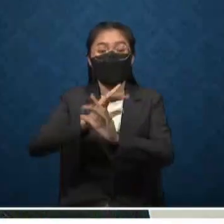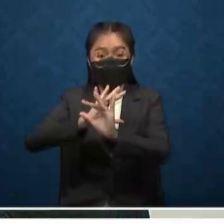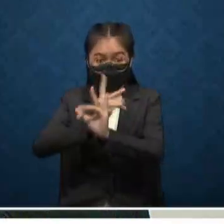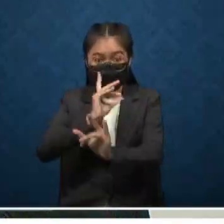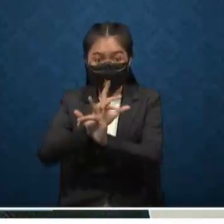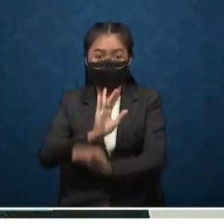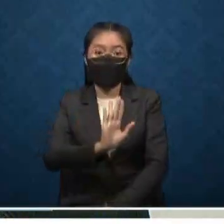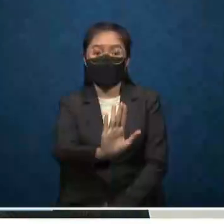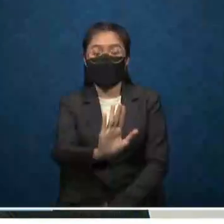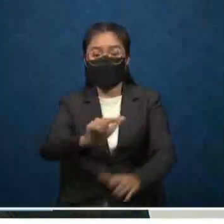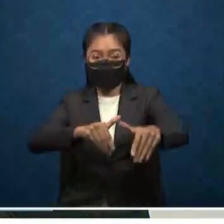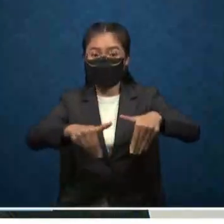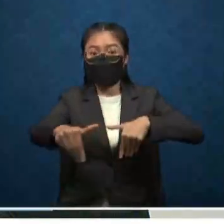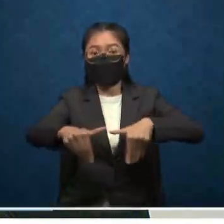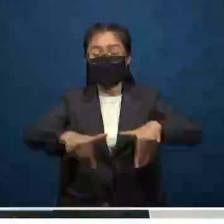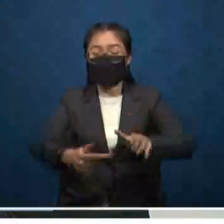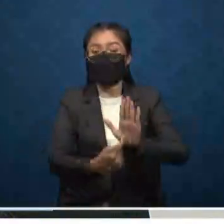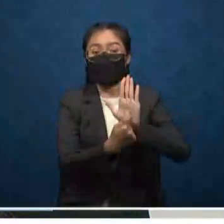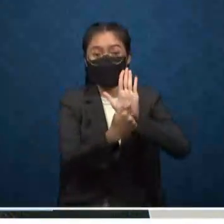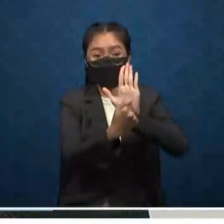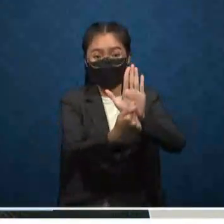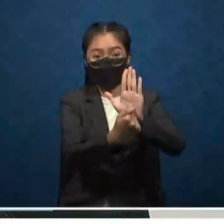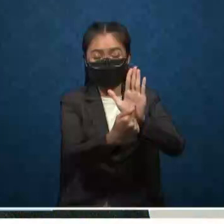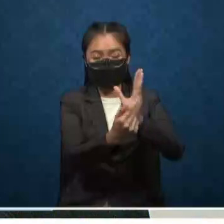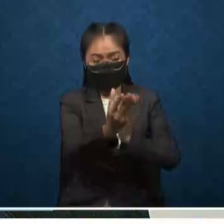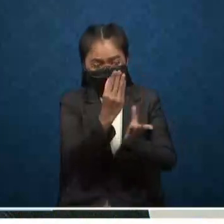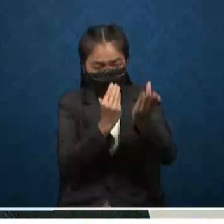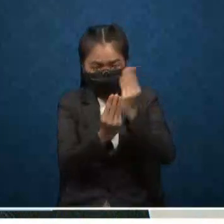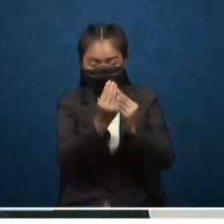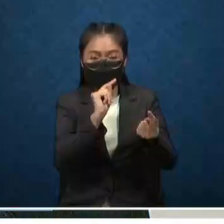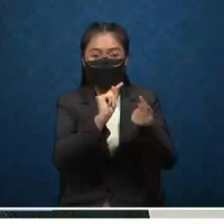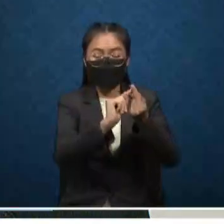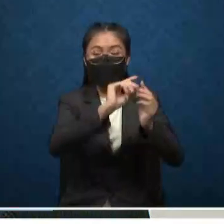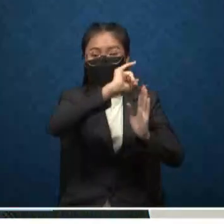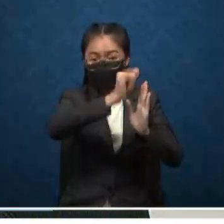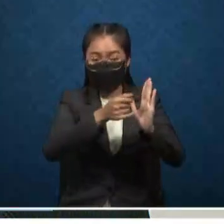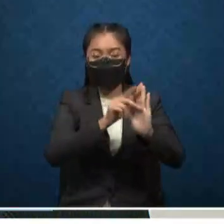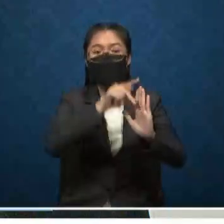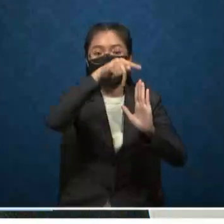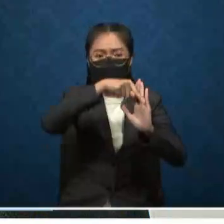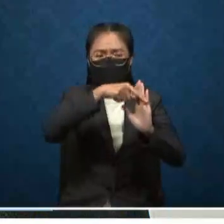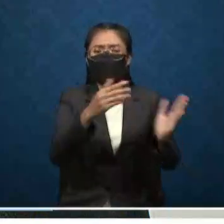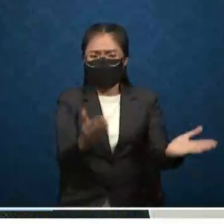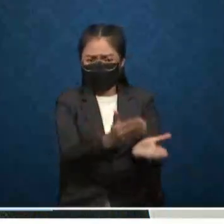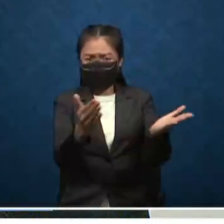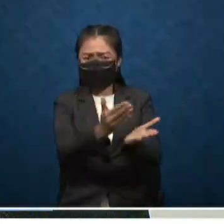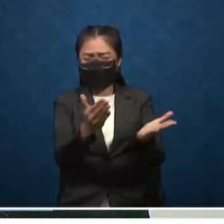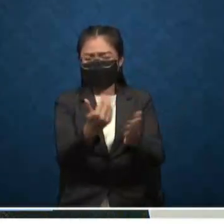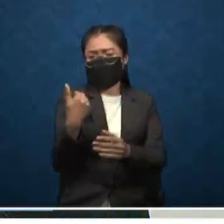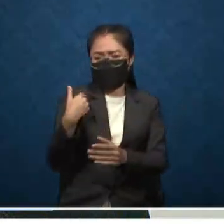ชุมชน โดยยตวอย่างกรณีที่ศึกษาทจำหวดแselไมใช่เป็การส่งเสริม การดมศู harvested